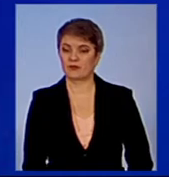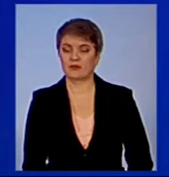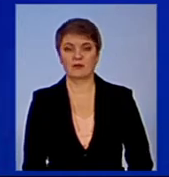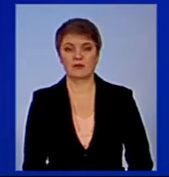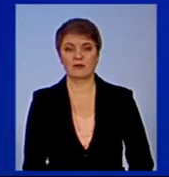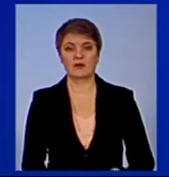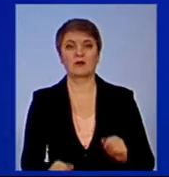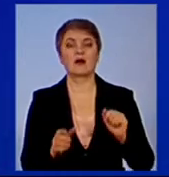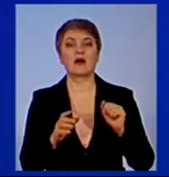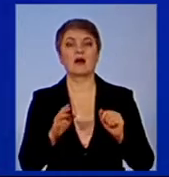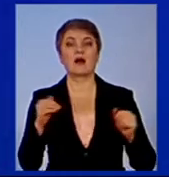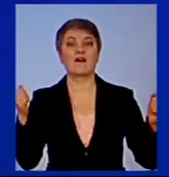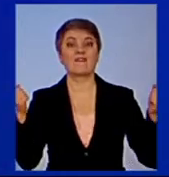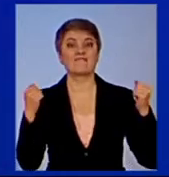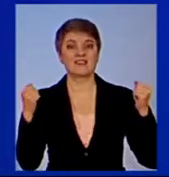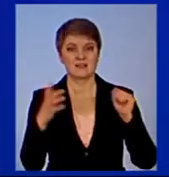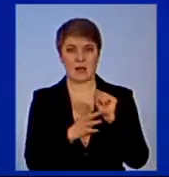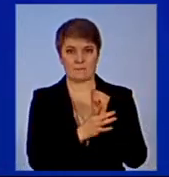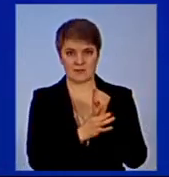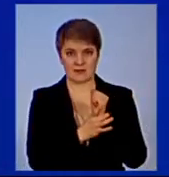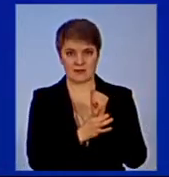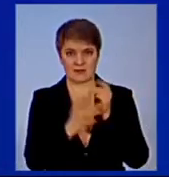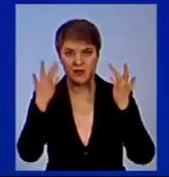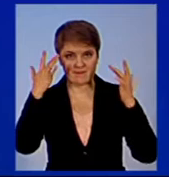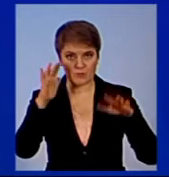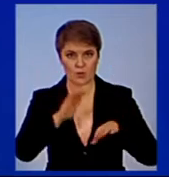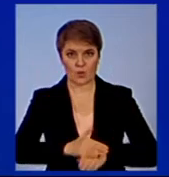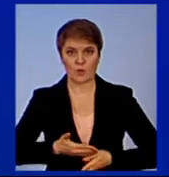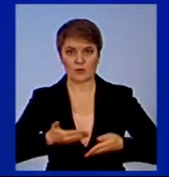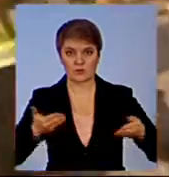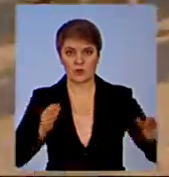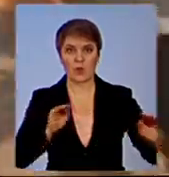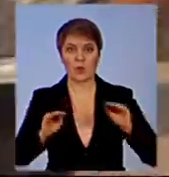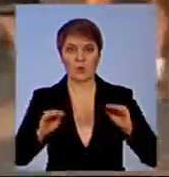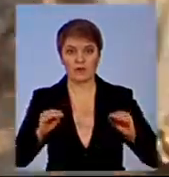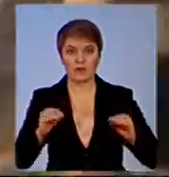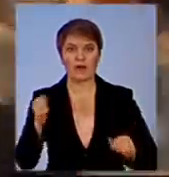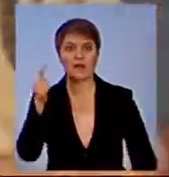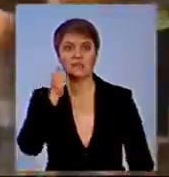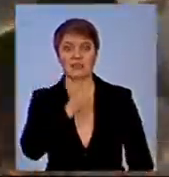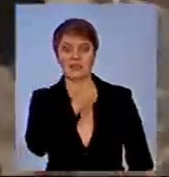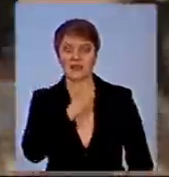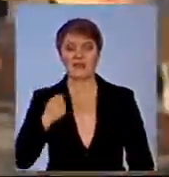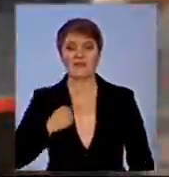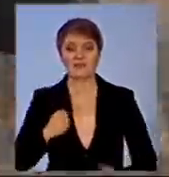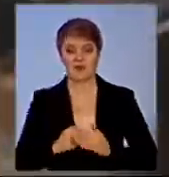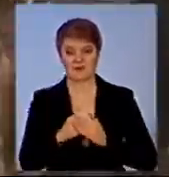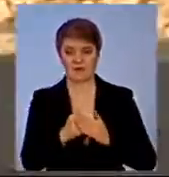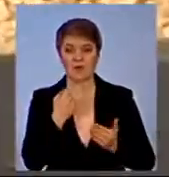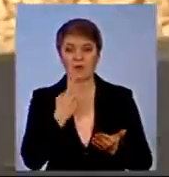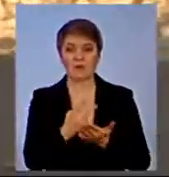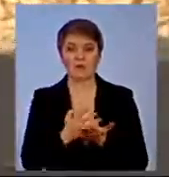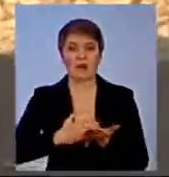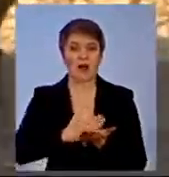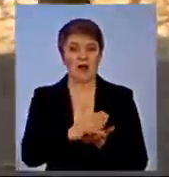Фітнес-браслети випадково розкрили розташування військових секретних баз. Мобільний додаток для бігу опублікував карту використання фітнес-браслетів,